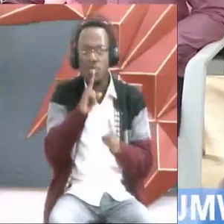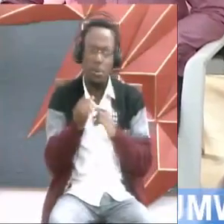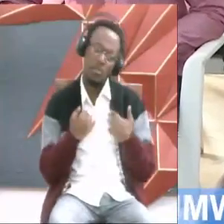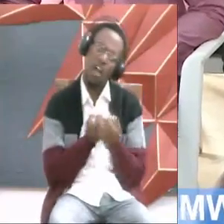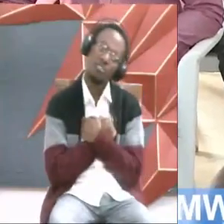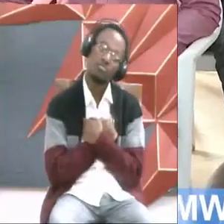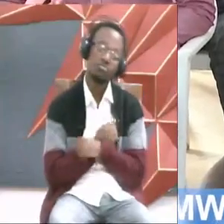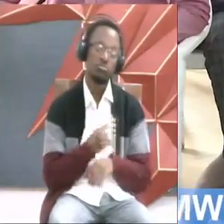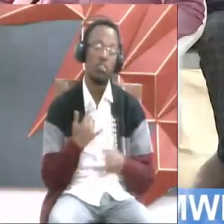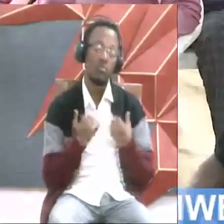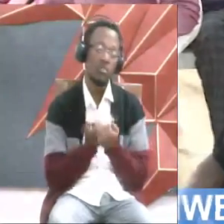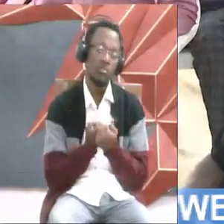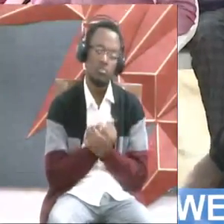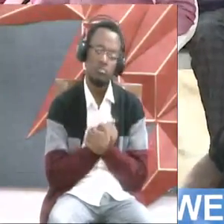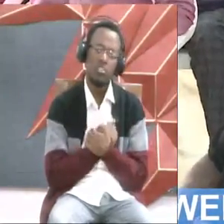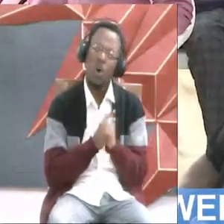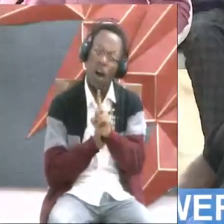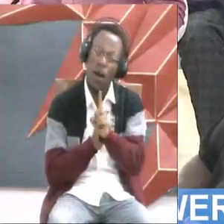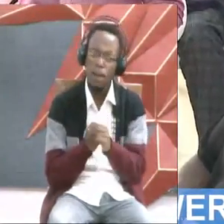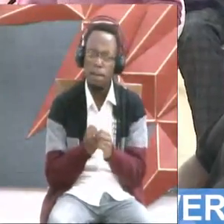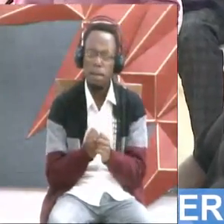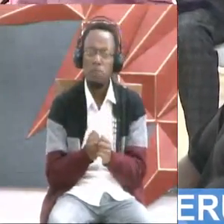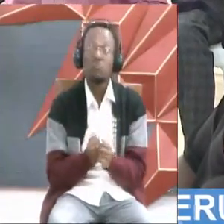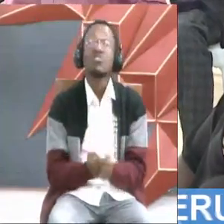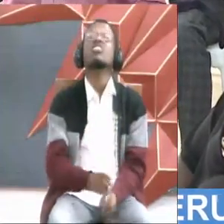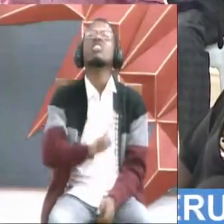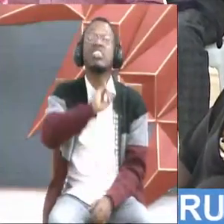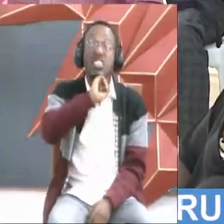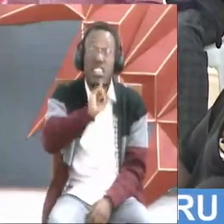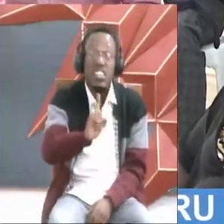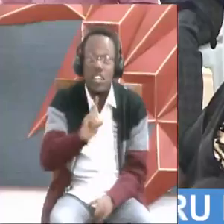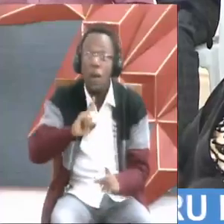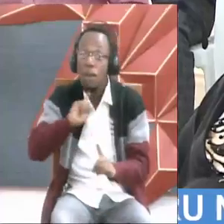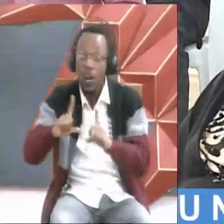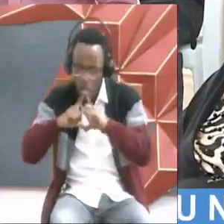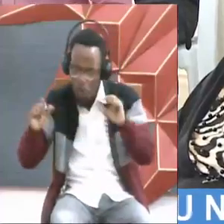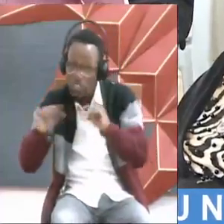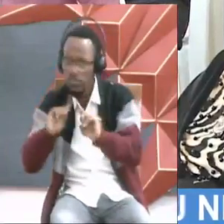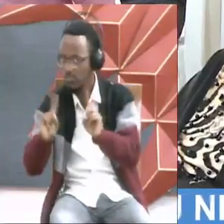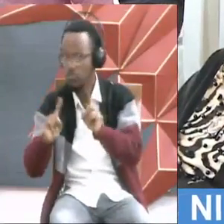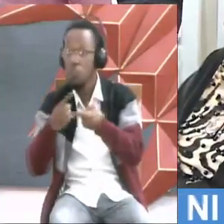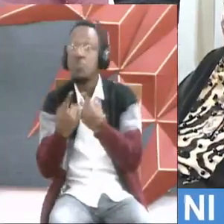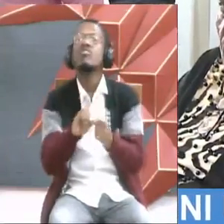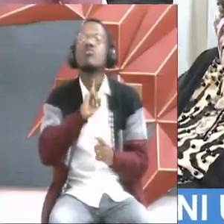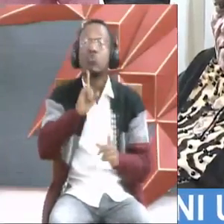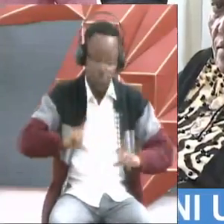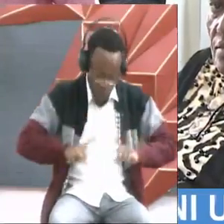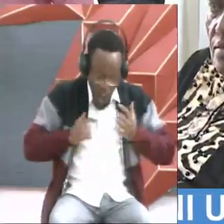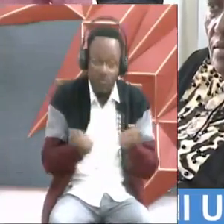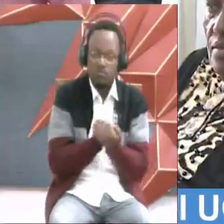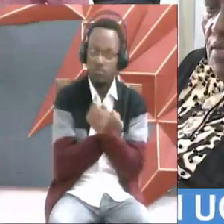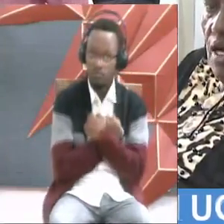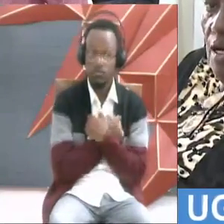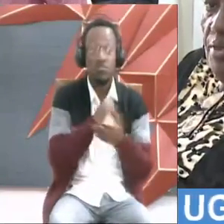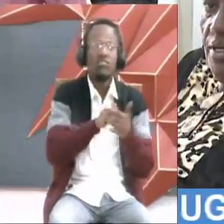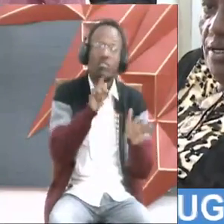n'urukundo afise mu minsi yacu ni minsi yuko ba